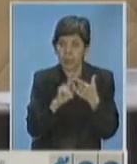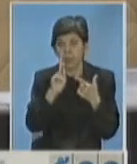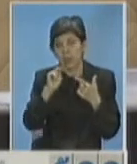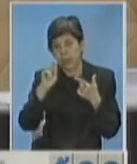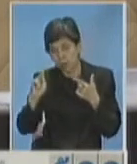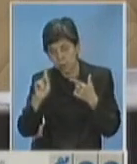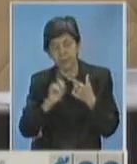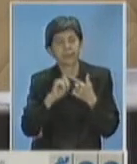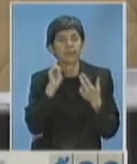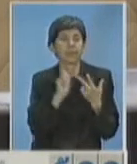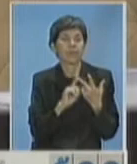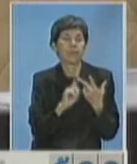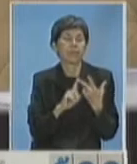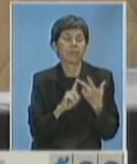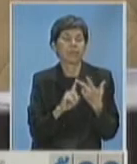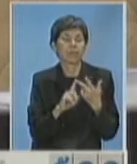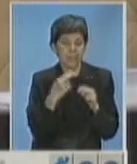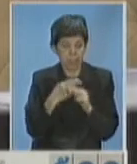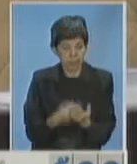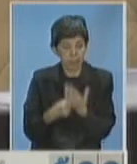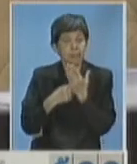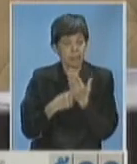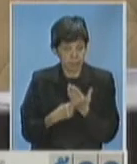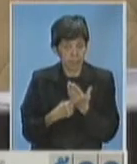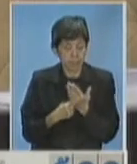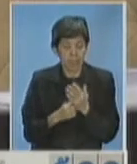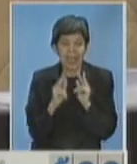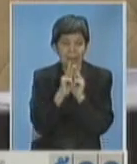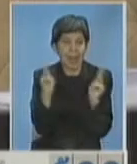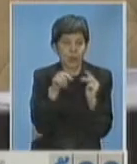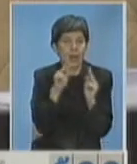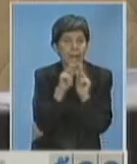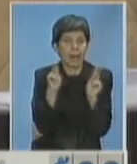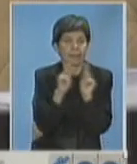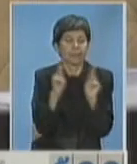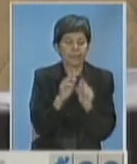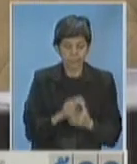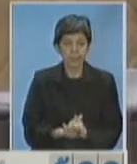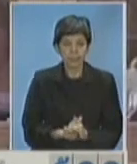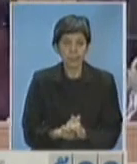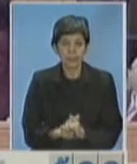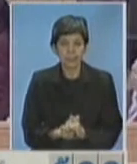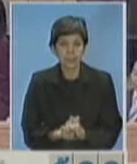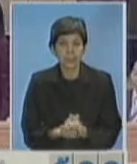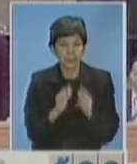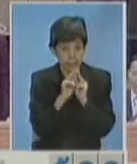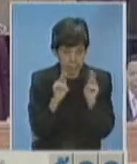ตะงานนะครับที่ส่งชื่อขึ้นมานะครับที่เป็นกรรมธิการแ